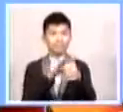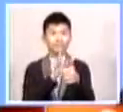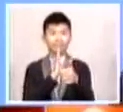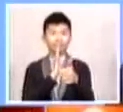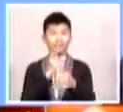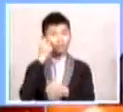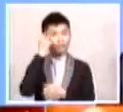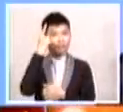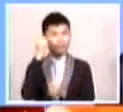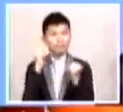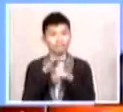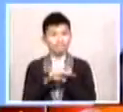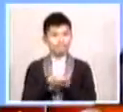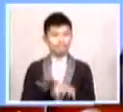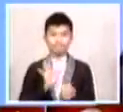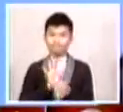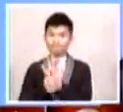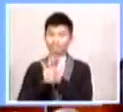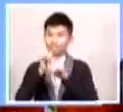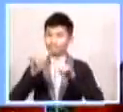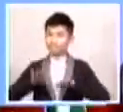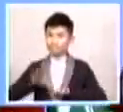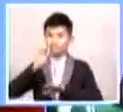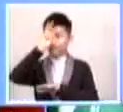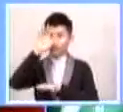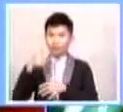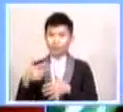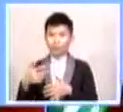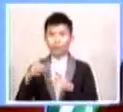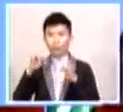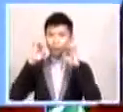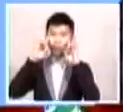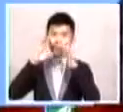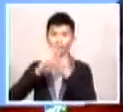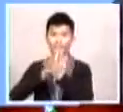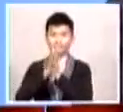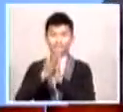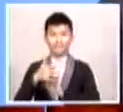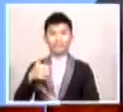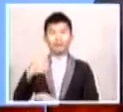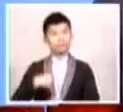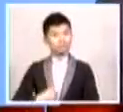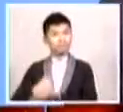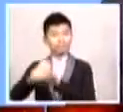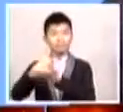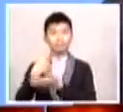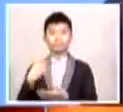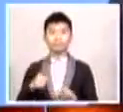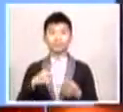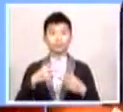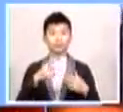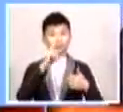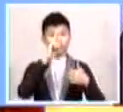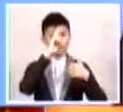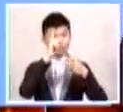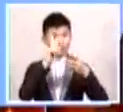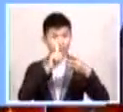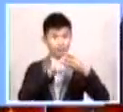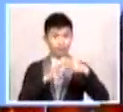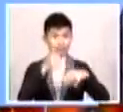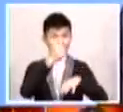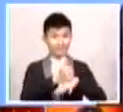聪明冷静，为民进党注入活力，令人敬佩。徐主席